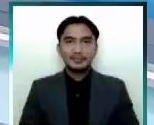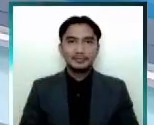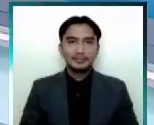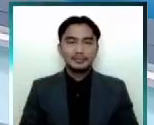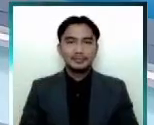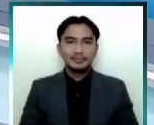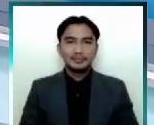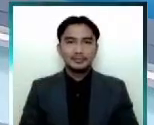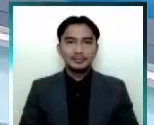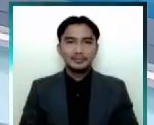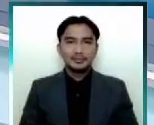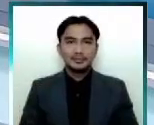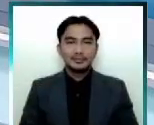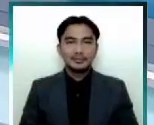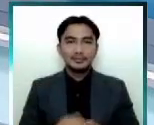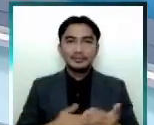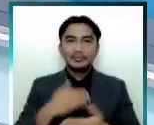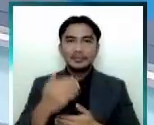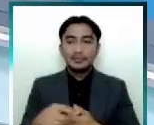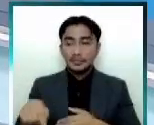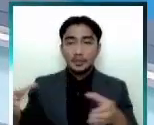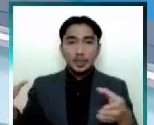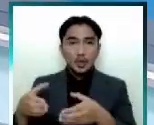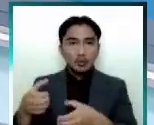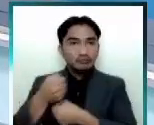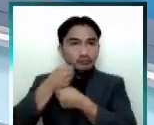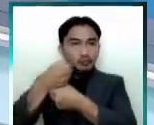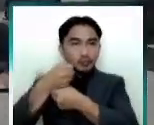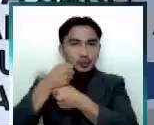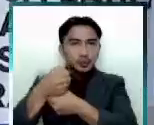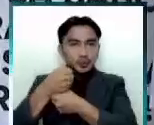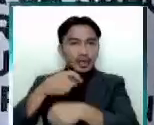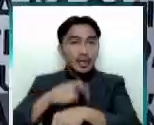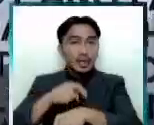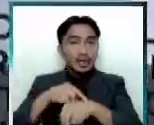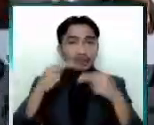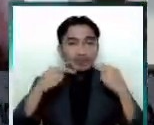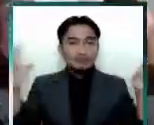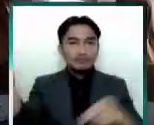Nagkilos protesta naman ang ilang manggagawa sa paggunita sa araw ng mga bayani.